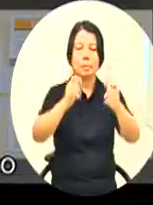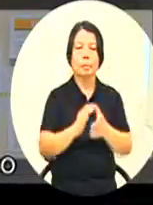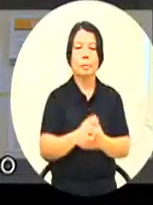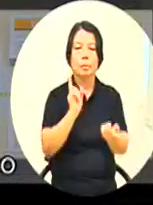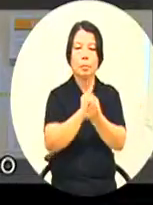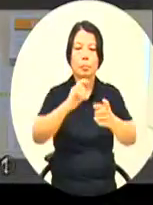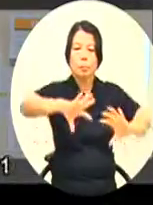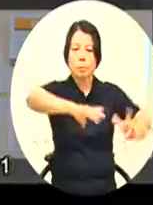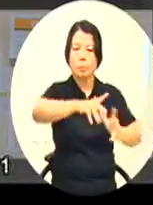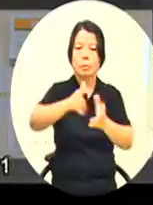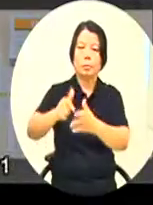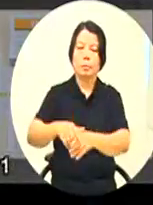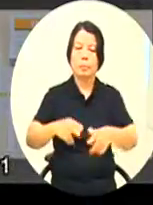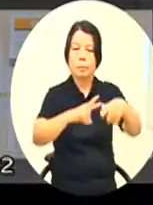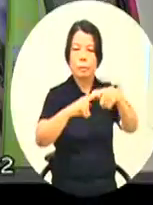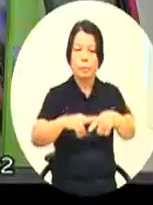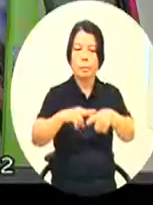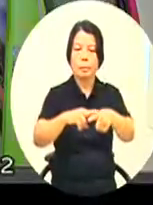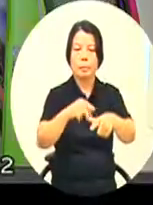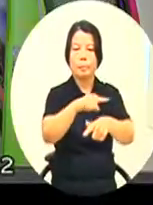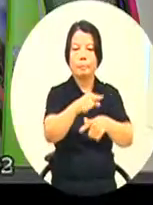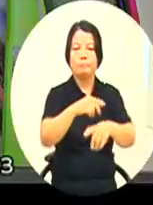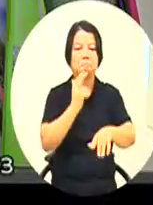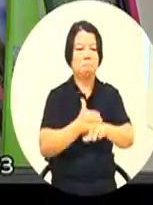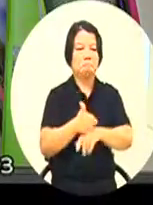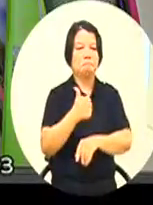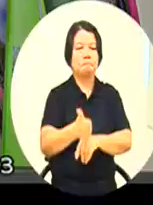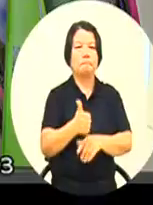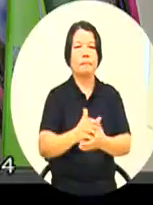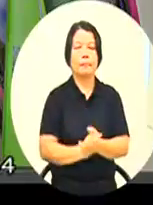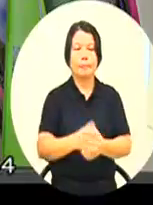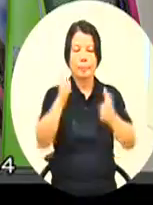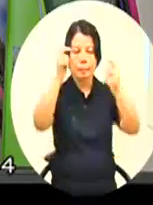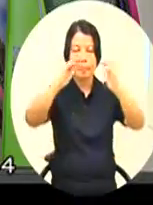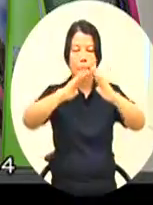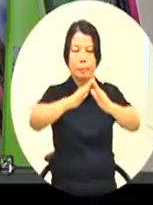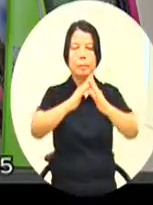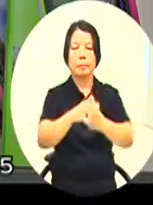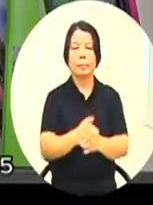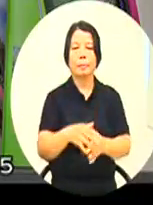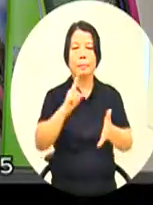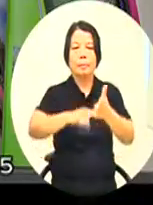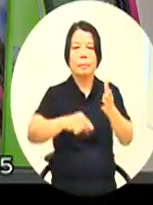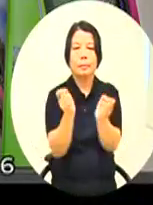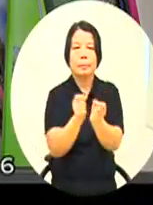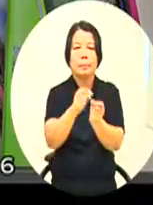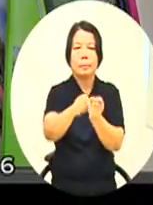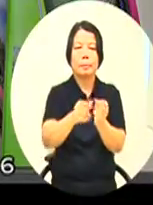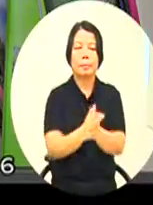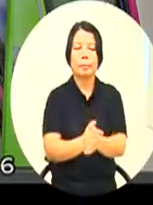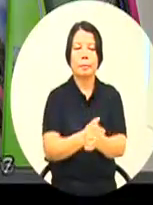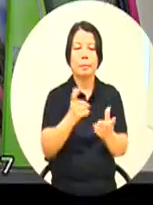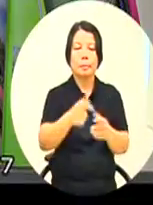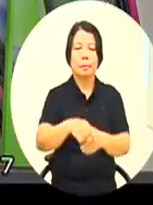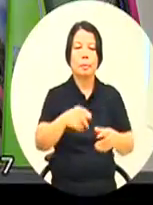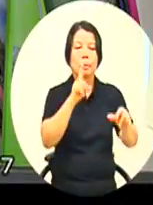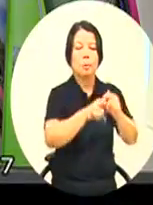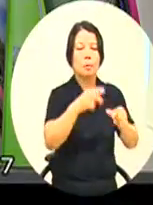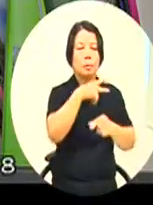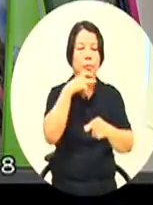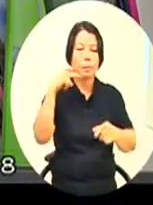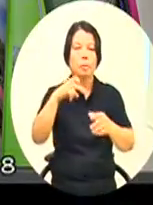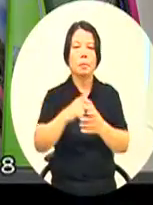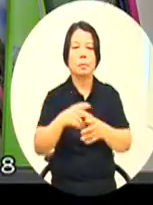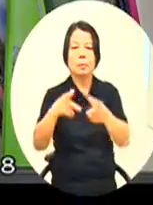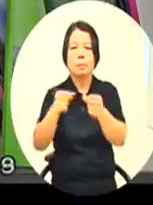对国际行销的利器。下一页。还有我们的高雄市简介，今年又印制包括有中英日还有